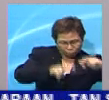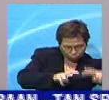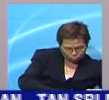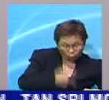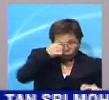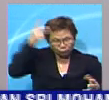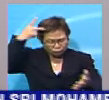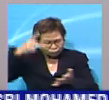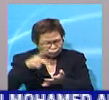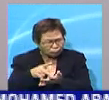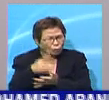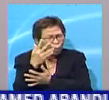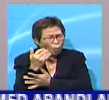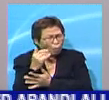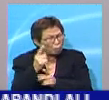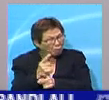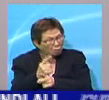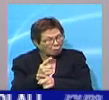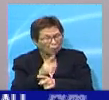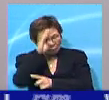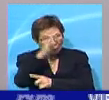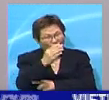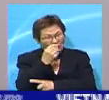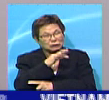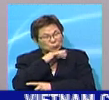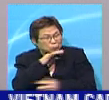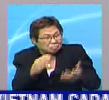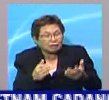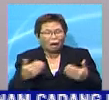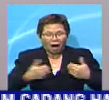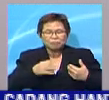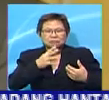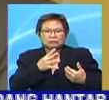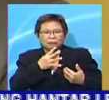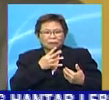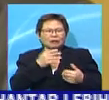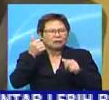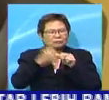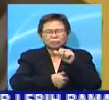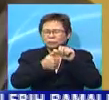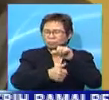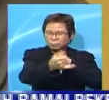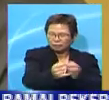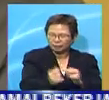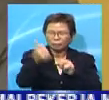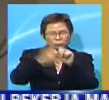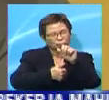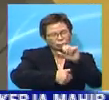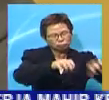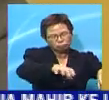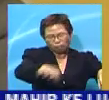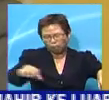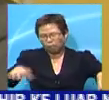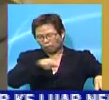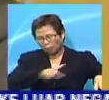siasatan untuk mengenal pasti kesahihan dakwaan itu. Beliau turut menegaskan setiap jabatan dan agensi di bawah kementerian